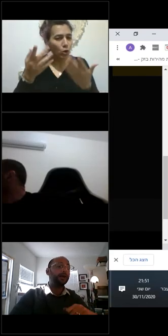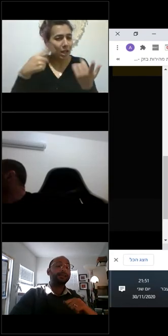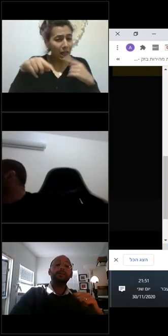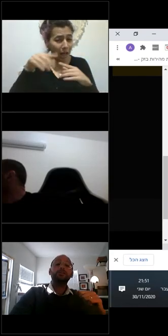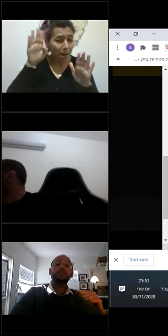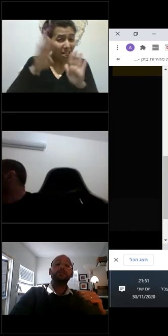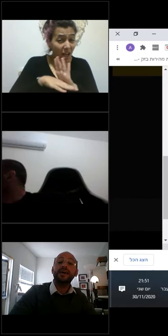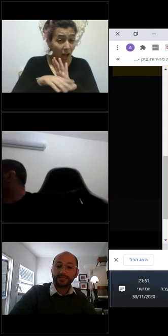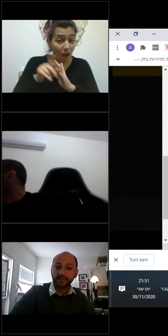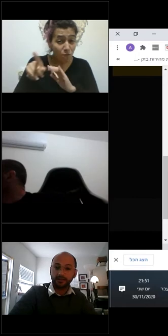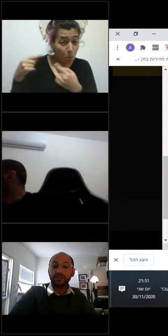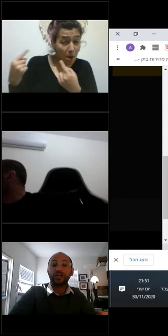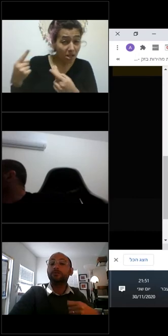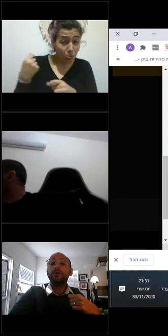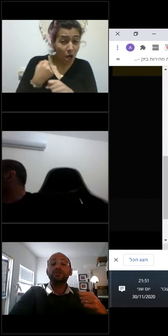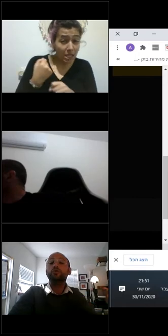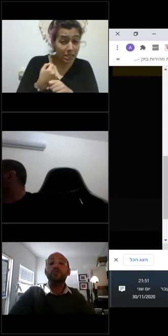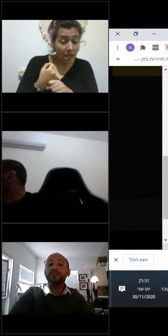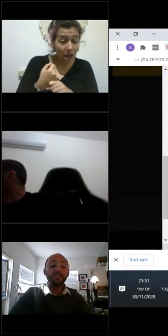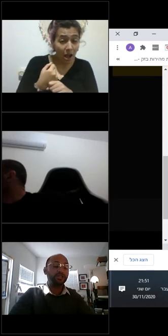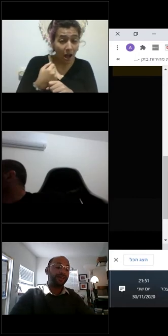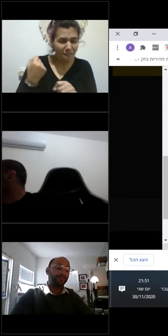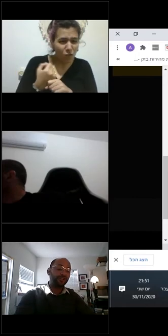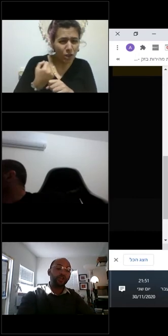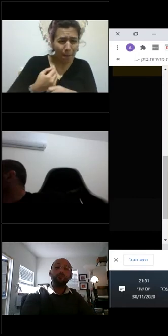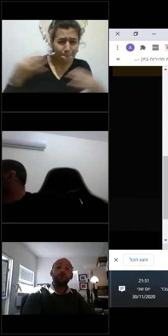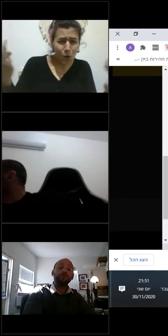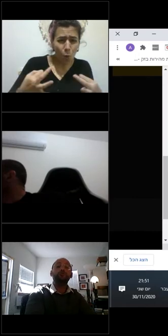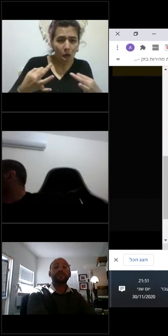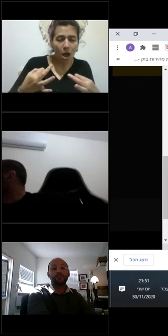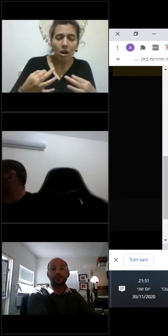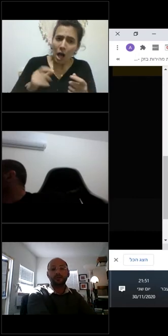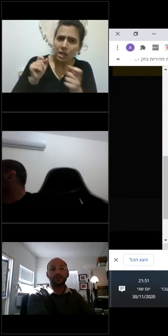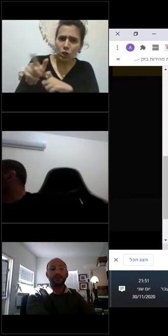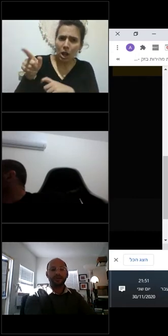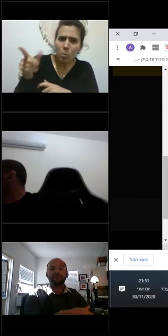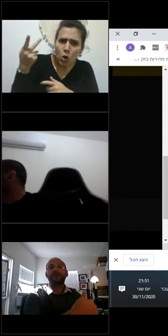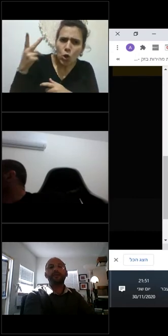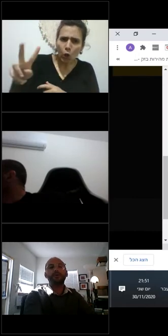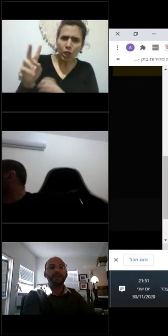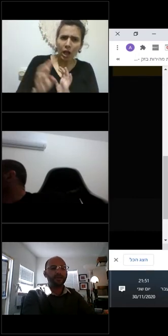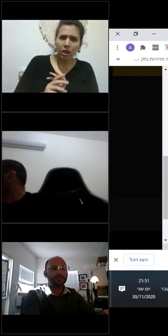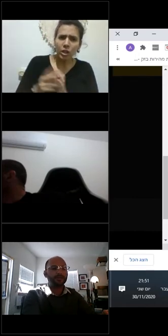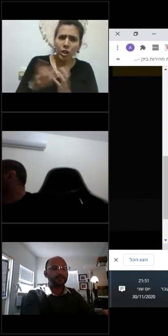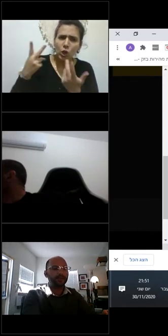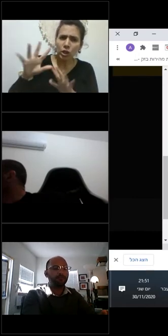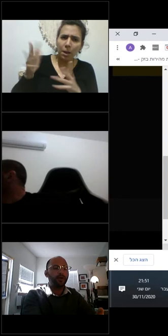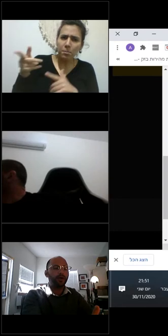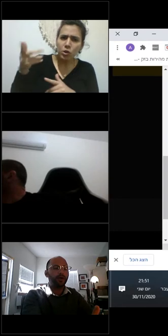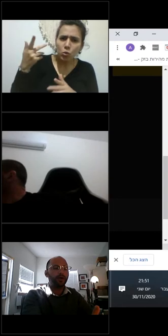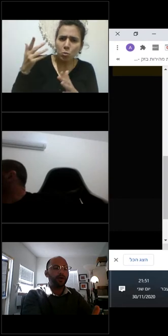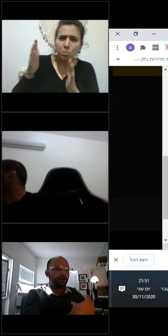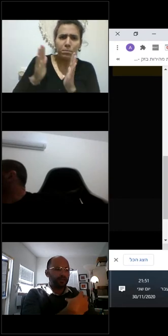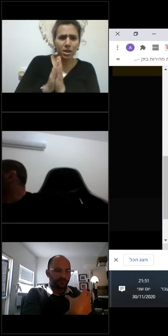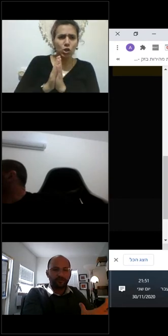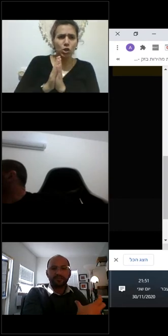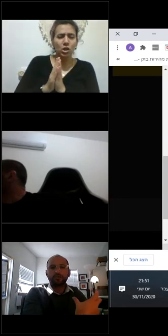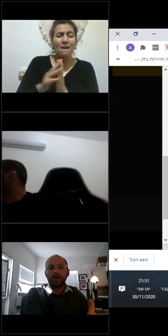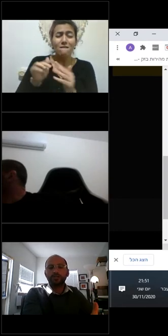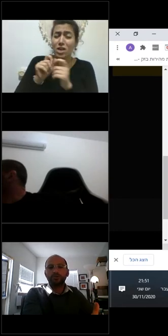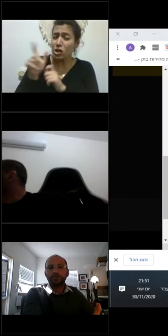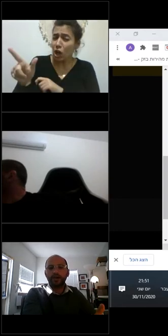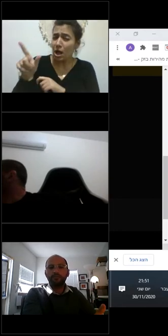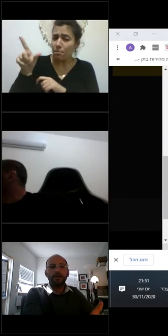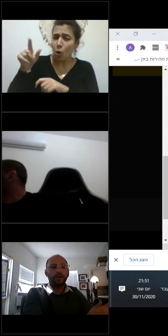מעולה, לתת לו את האקסטרה, לשלם לו מה שהוא לא ביקש, ולשלם כל תשלום בזמן, כי הדברים האלה מייצרים